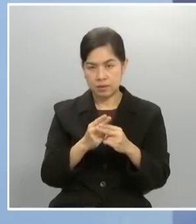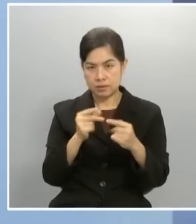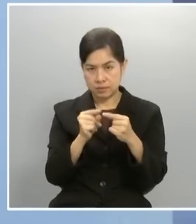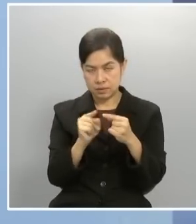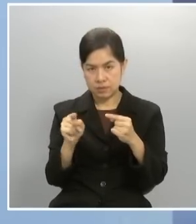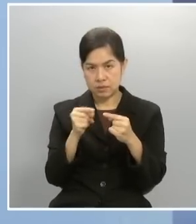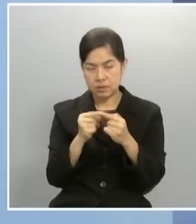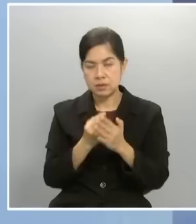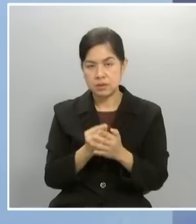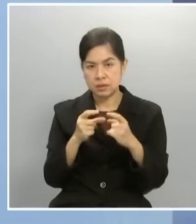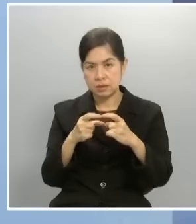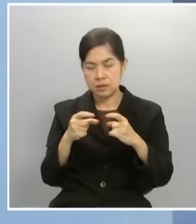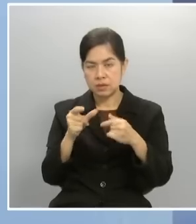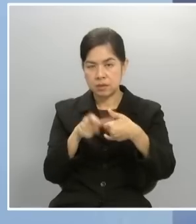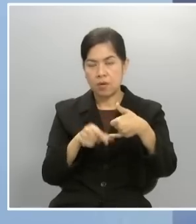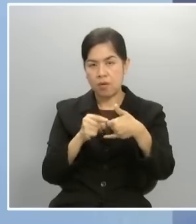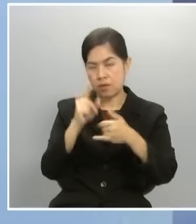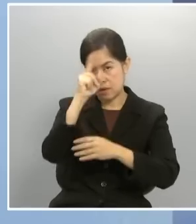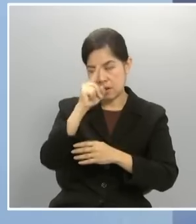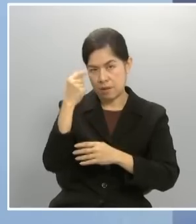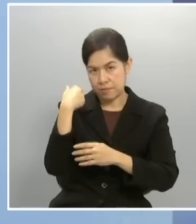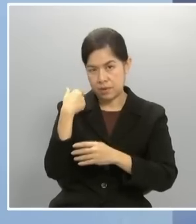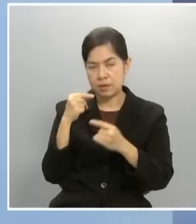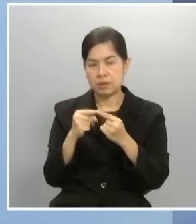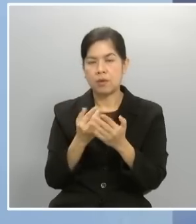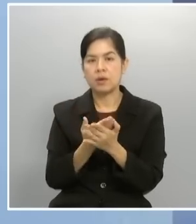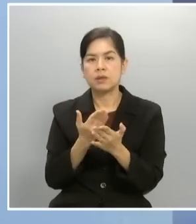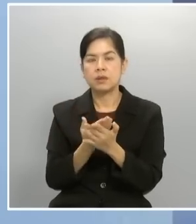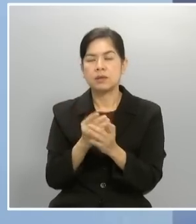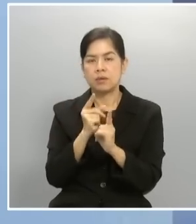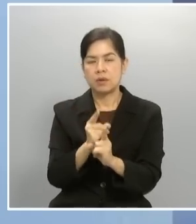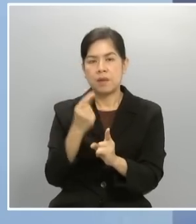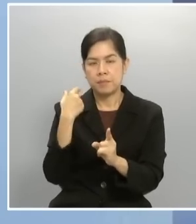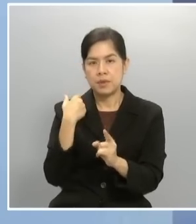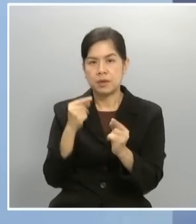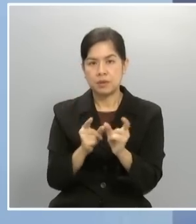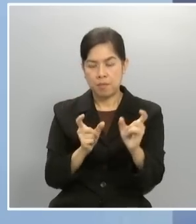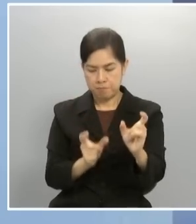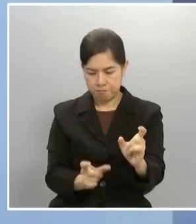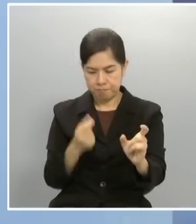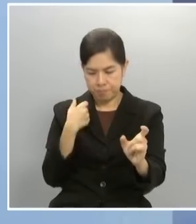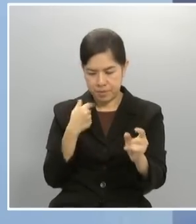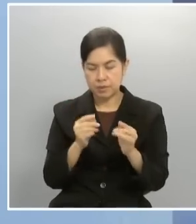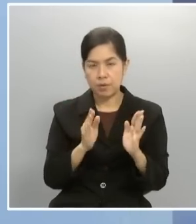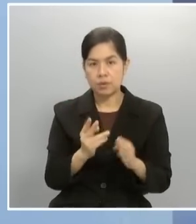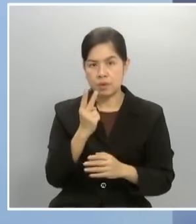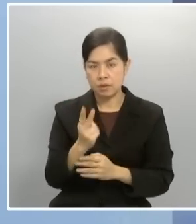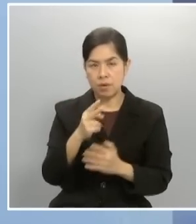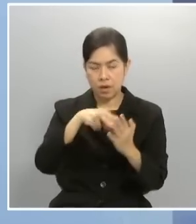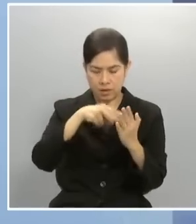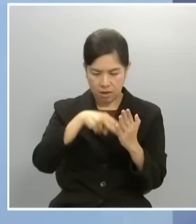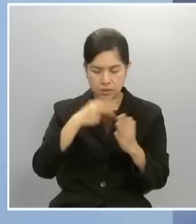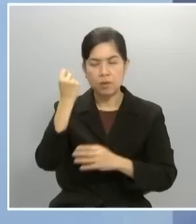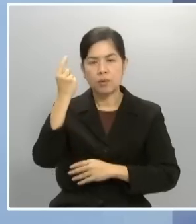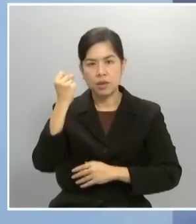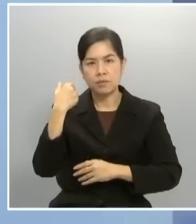จำนวน 9 800,000บาทถ้วนบันทึกนี้ทำขึ้นเป็น 2ฉบับคู่กรณีทั้ง 2ฝ่ายอ่านเข้าใจข้อความเป็นอย่างดีแล้วจึง